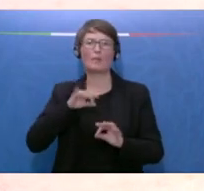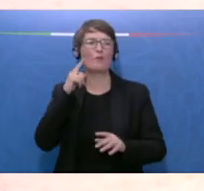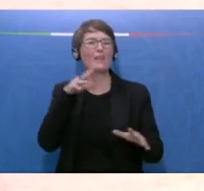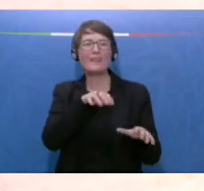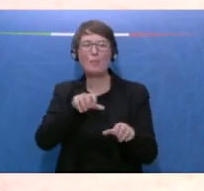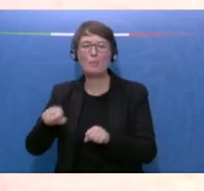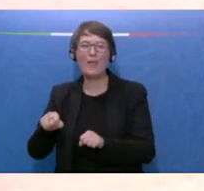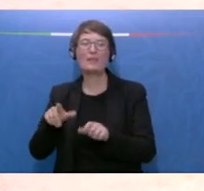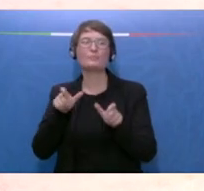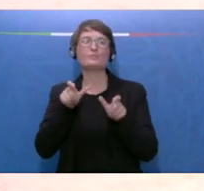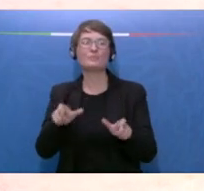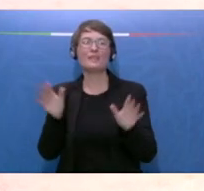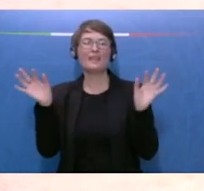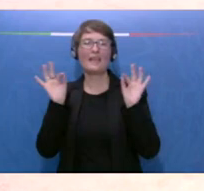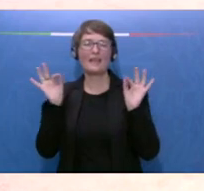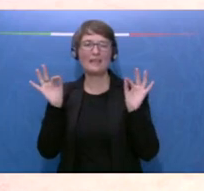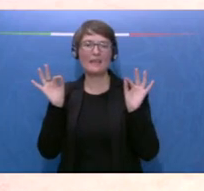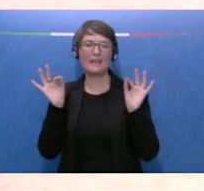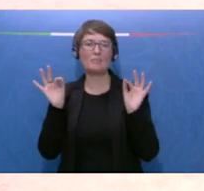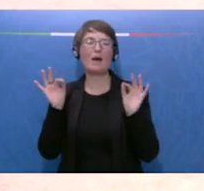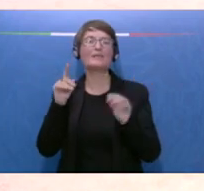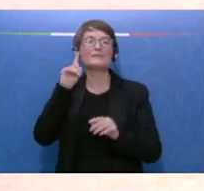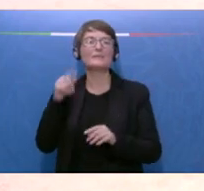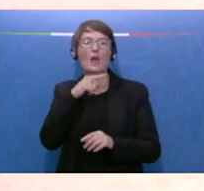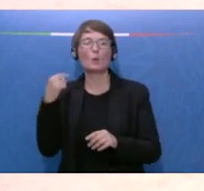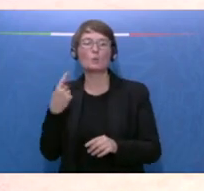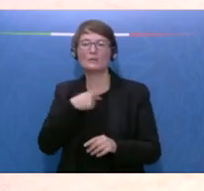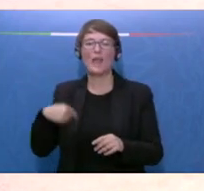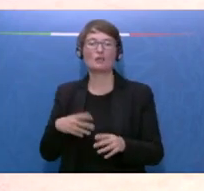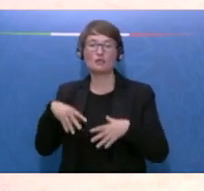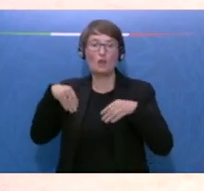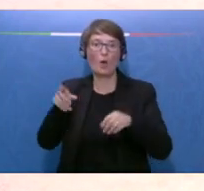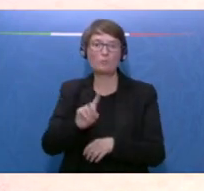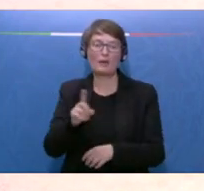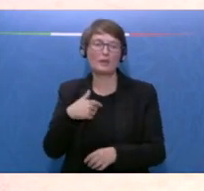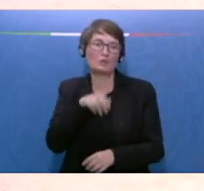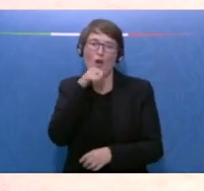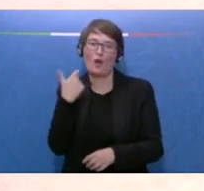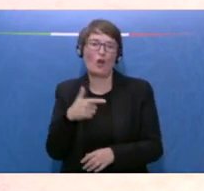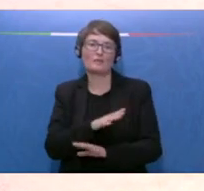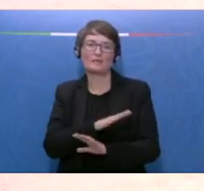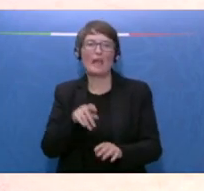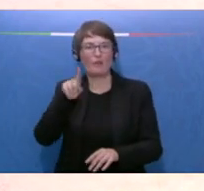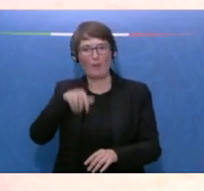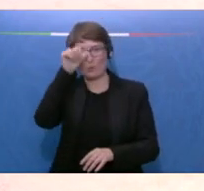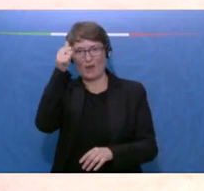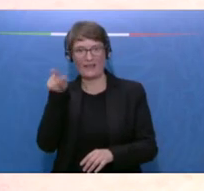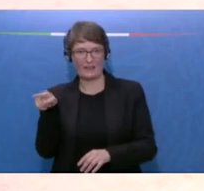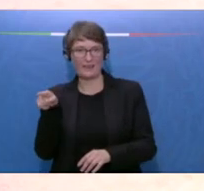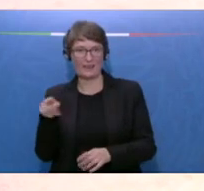senza una partecipazione della cina e anche della russia ma anche dell'india quindi che sono